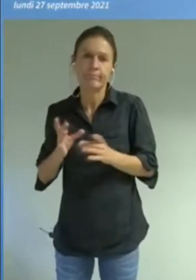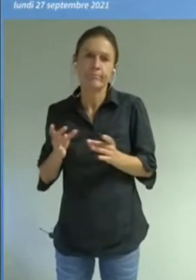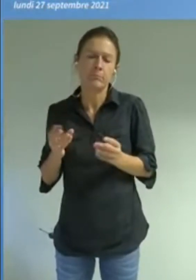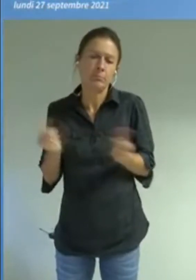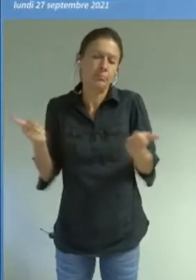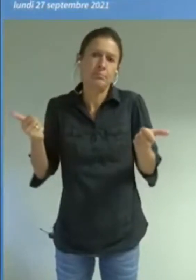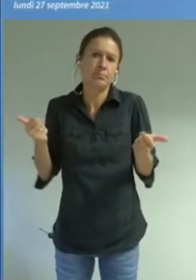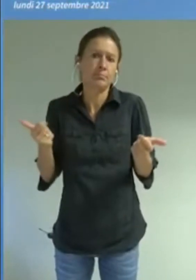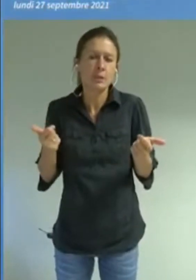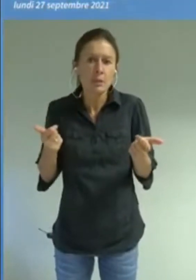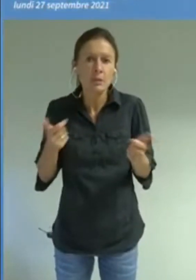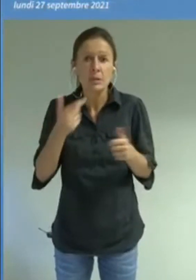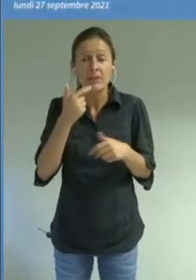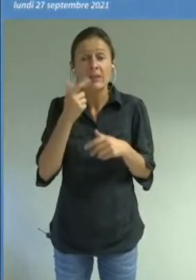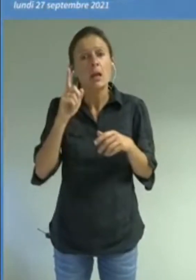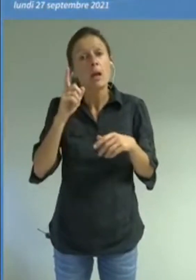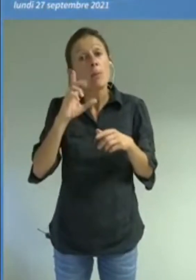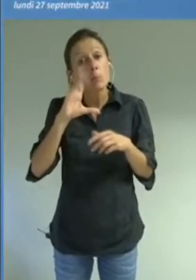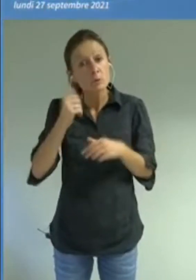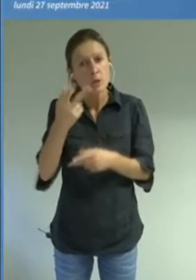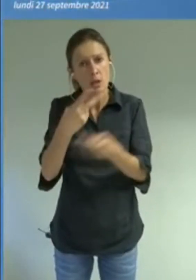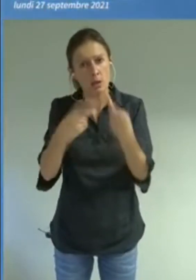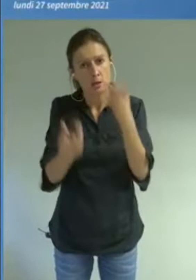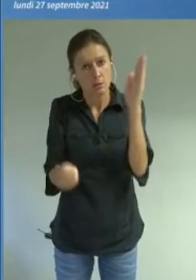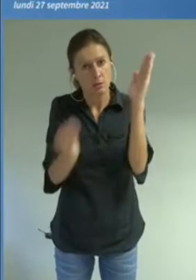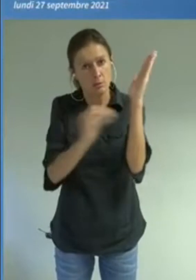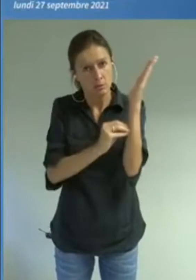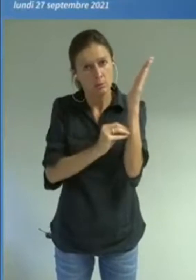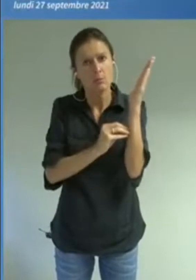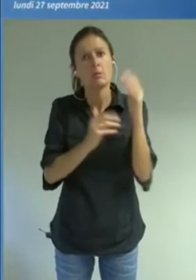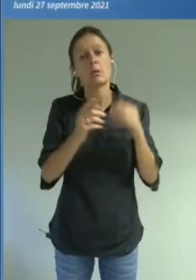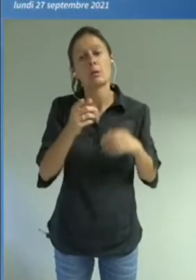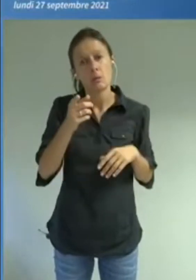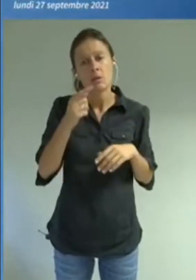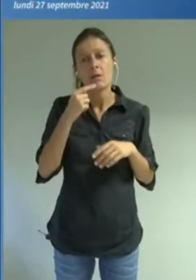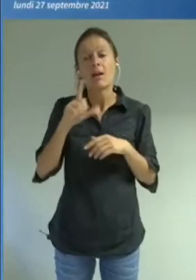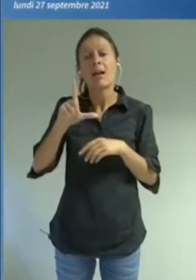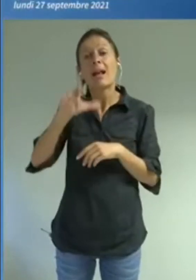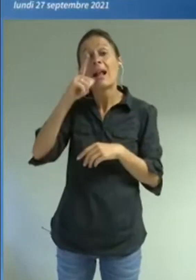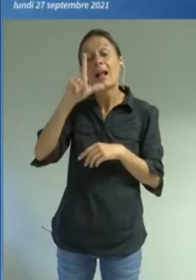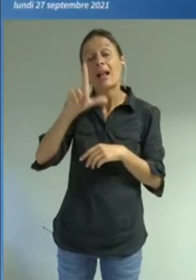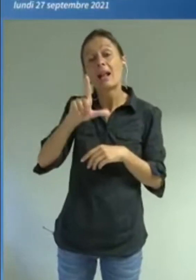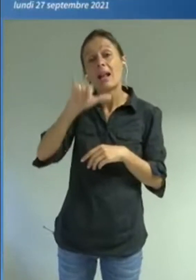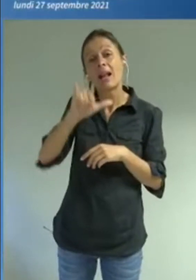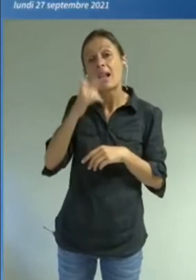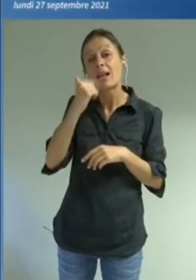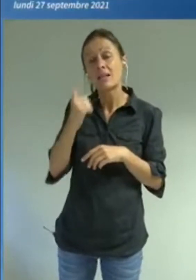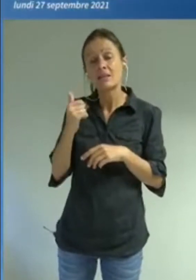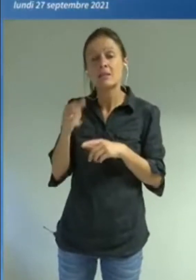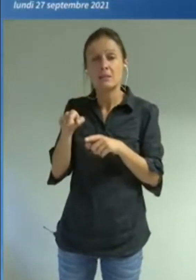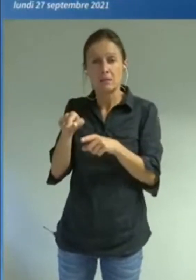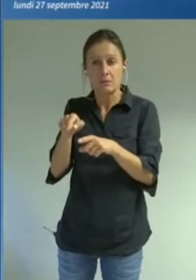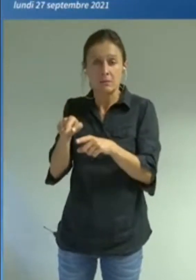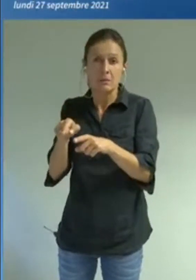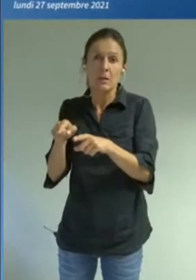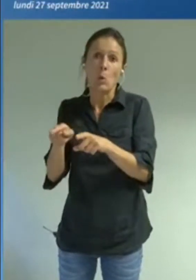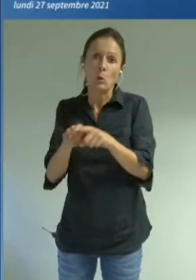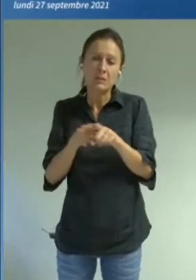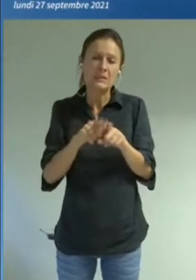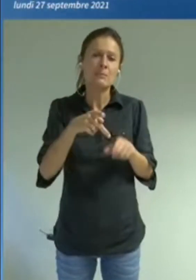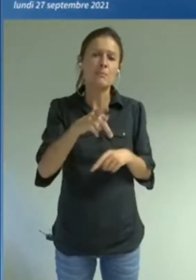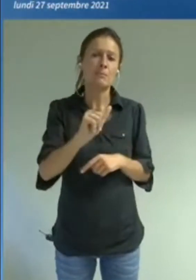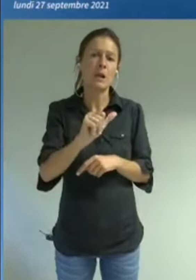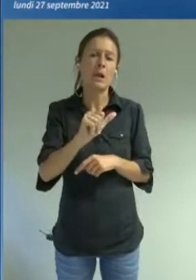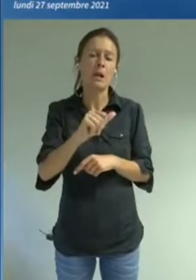matin, qui dit que compte tenu de la situation du quartier du Lys Rouge et de l'action de prévention et de solidarité de la Papotec, le conseil